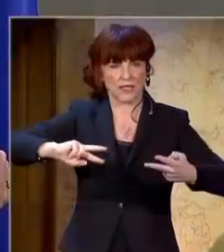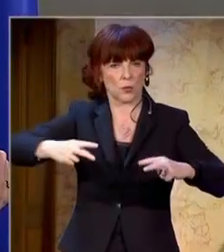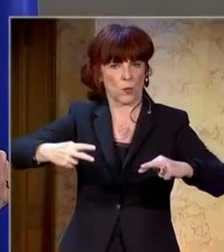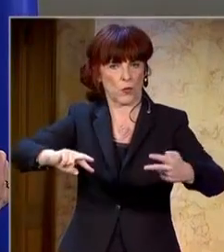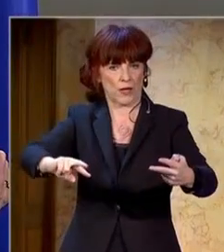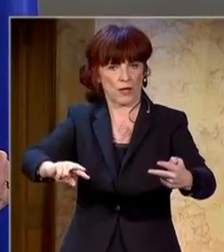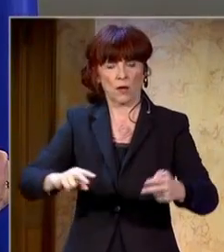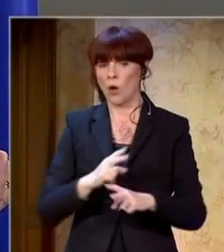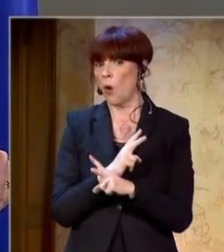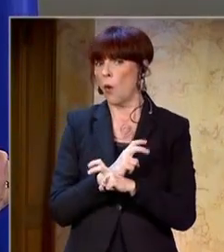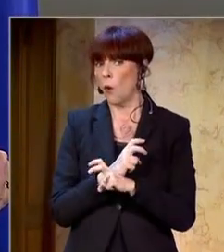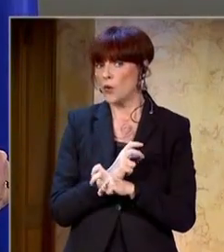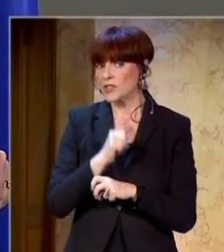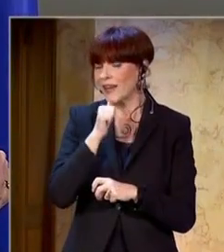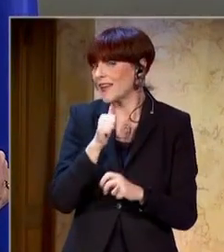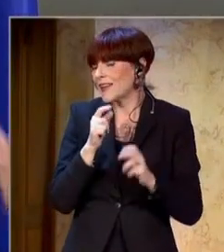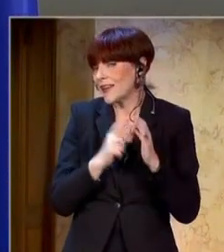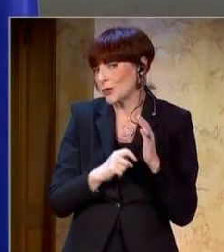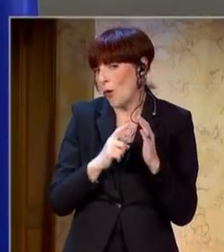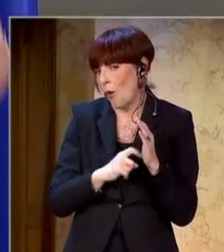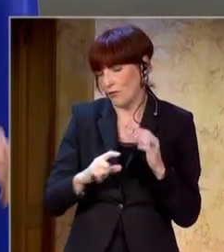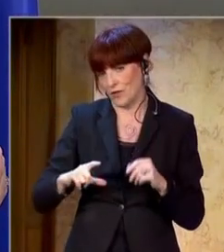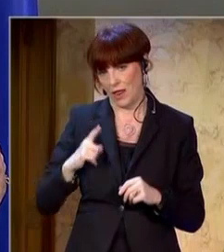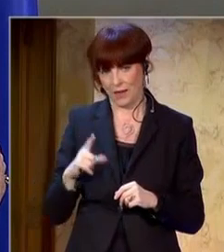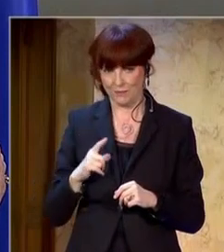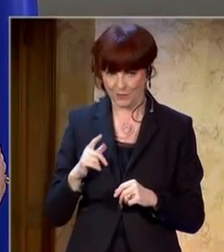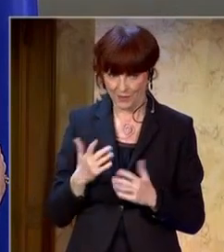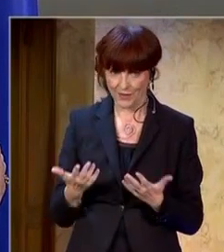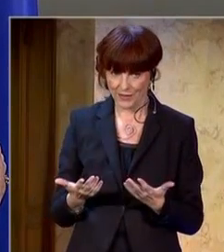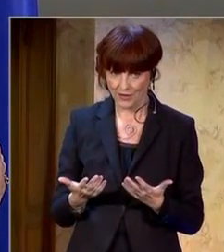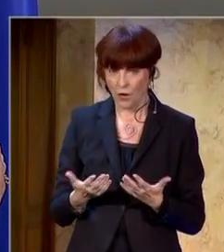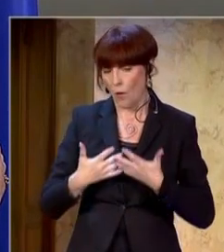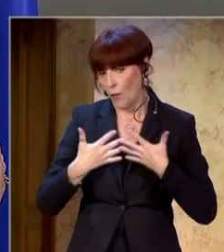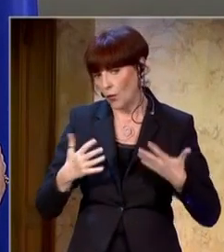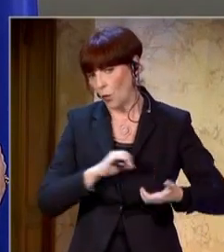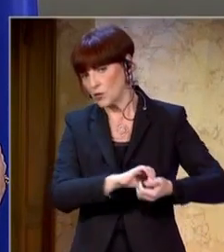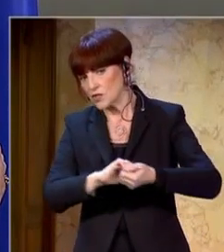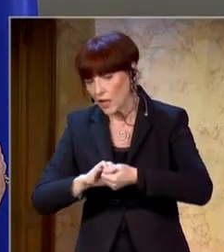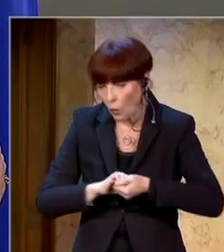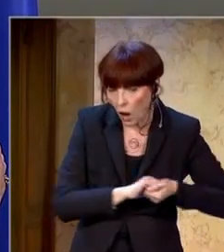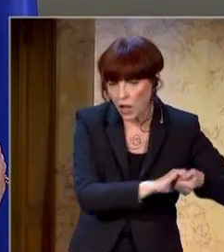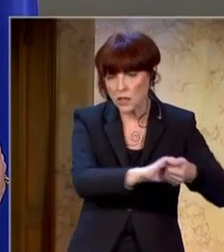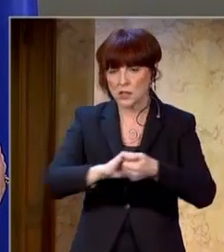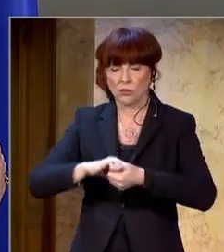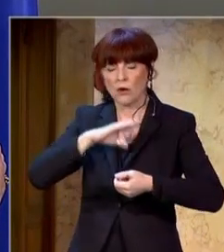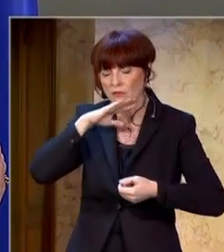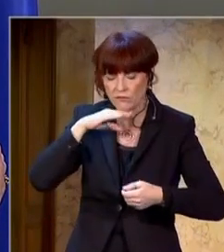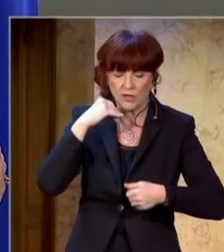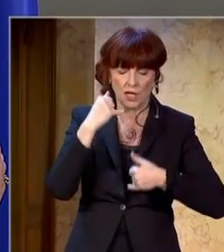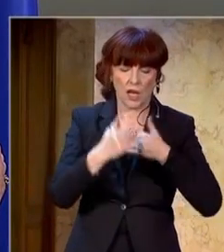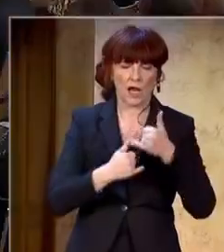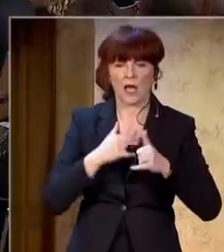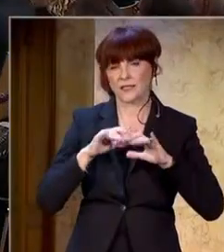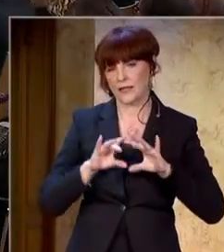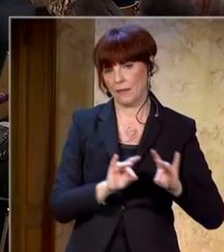was Österreich nicht sehr oft erlebt hat, sozusagen mit einer großen Koalition über sehr viele Jahrzehnte. Ich